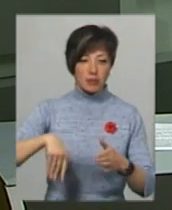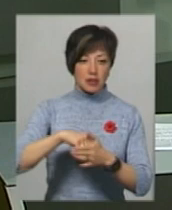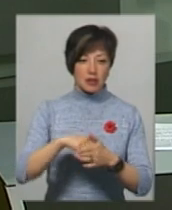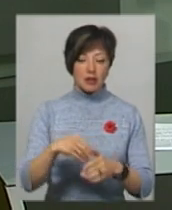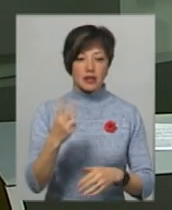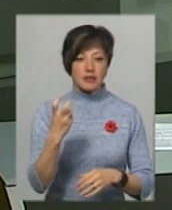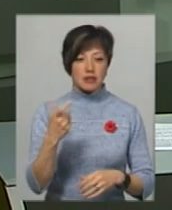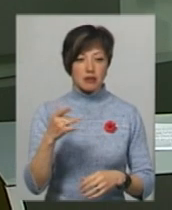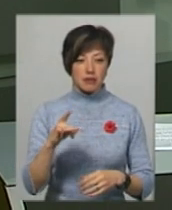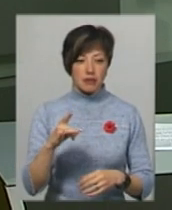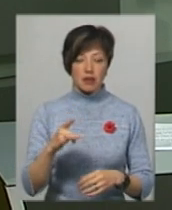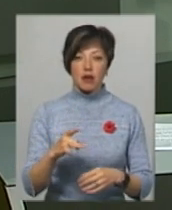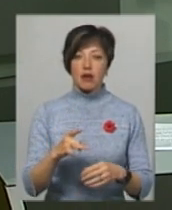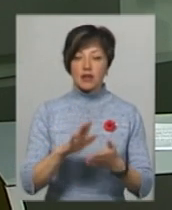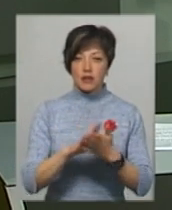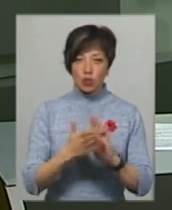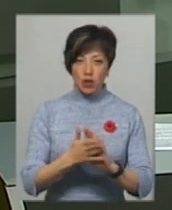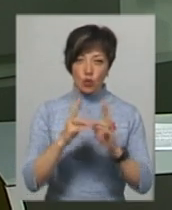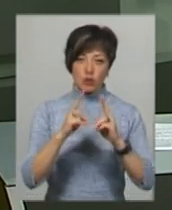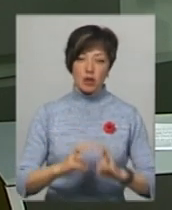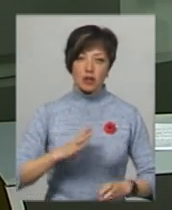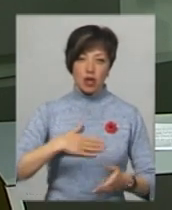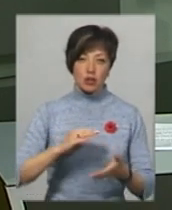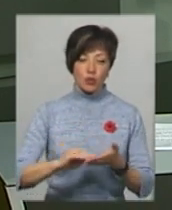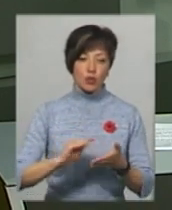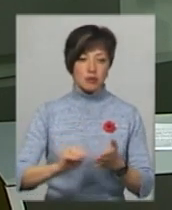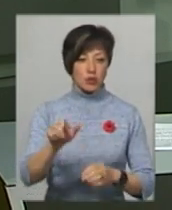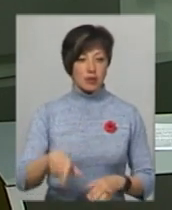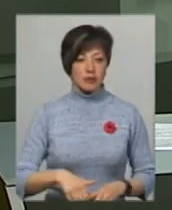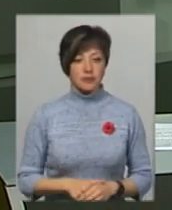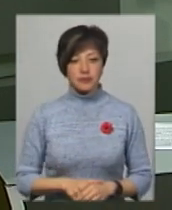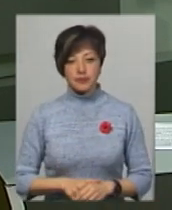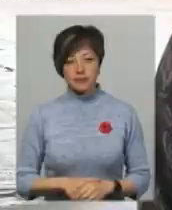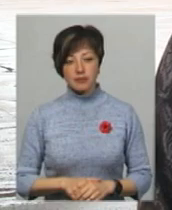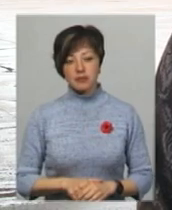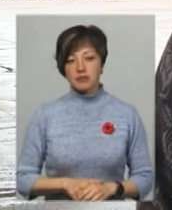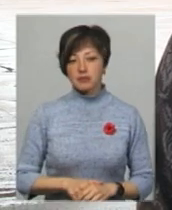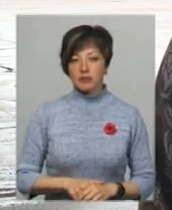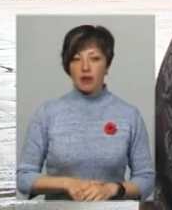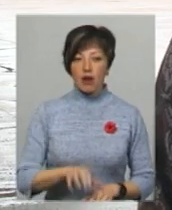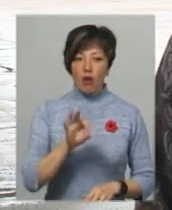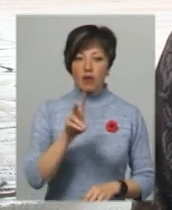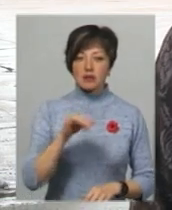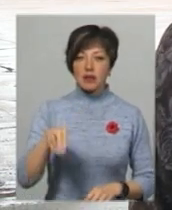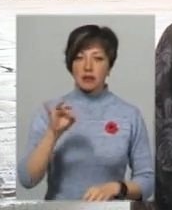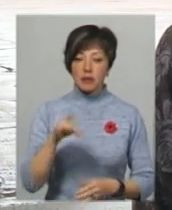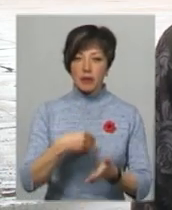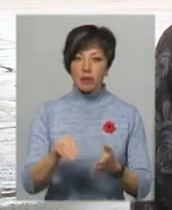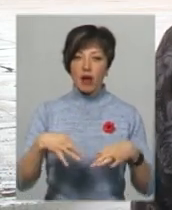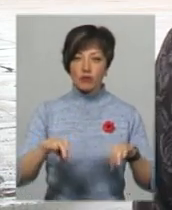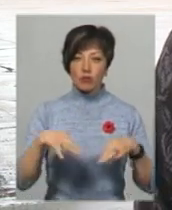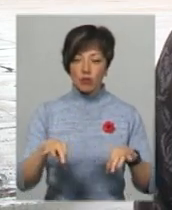по 200 гривень. У ситуації розбиралась наша знімальна група. Олександр Альшанов придбав авто